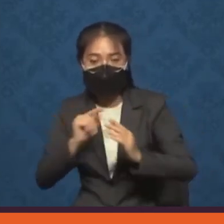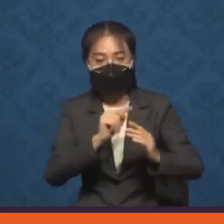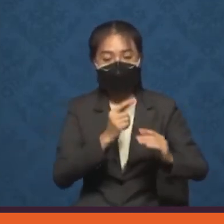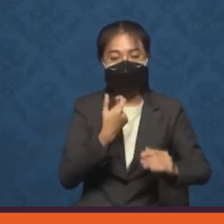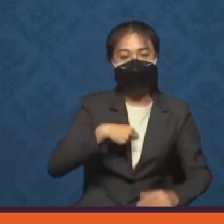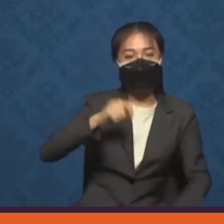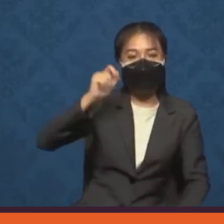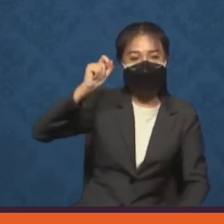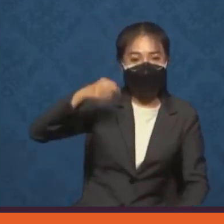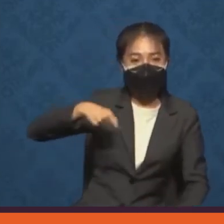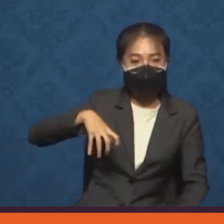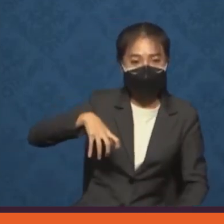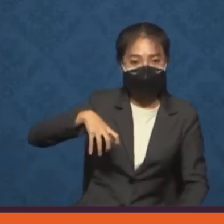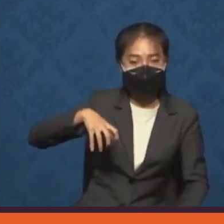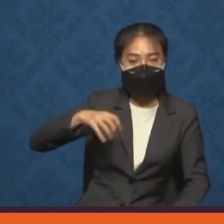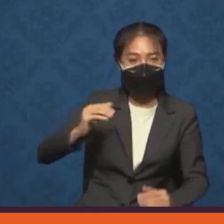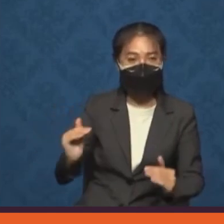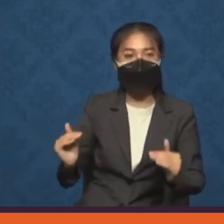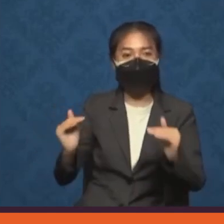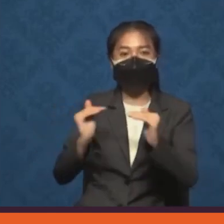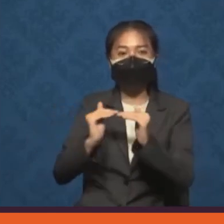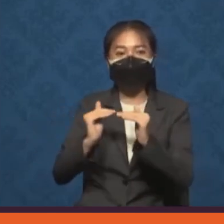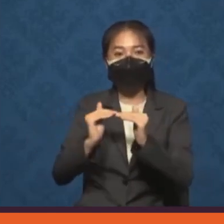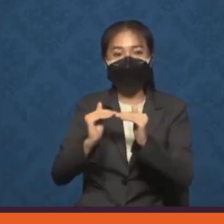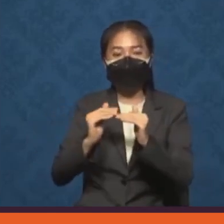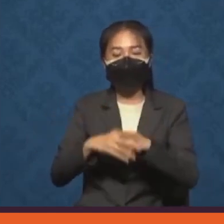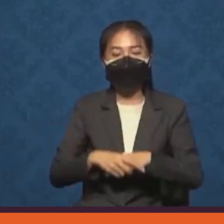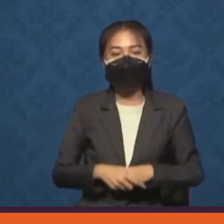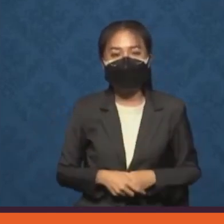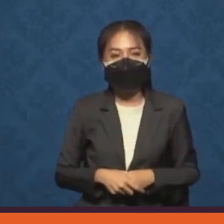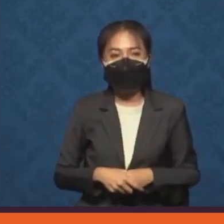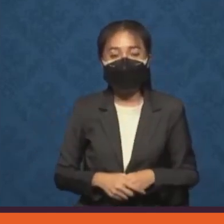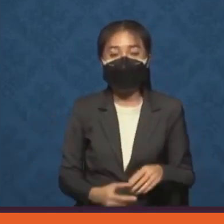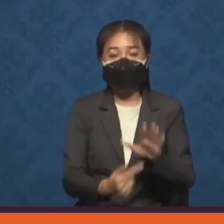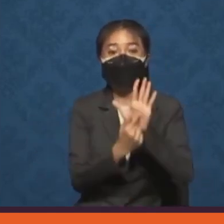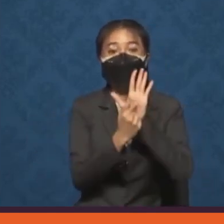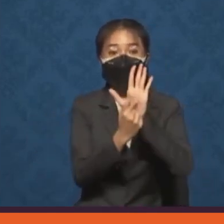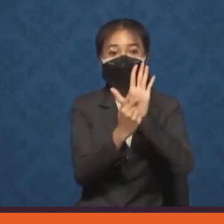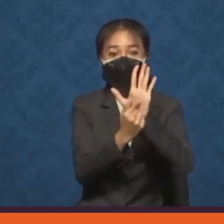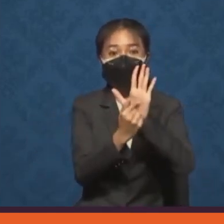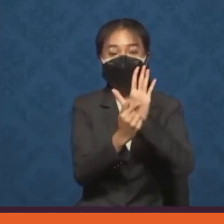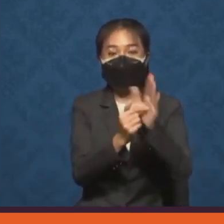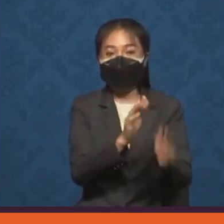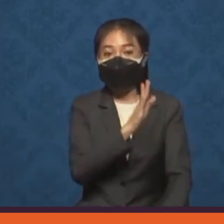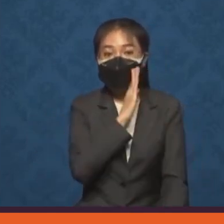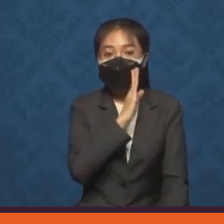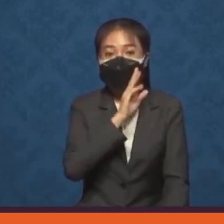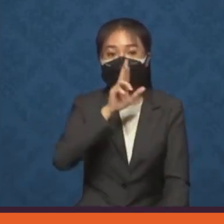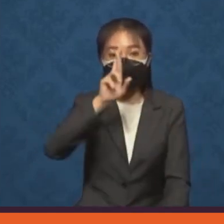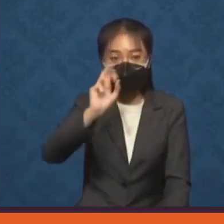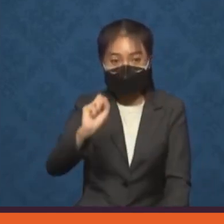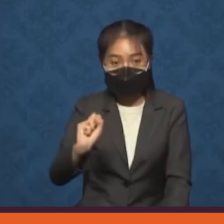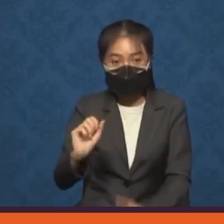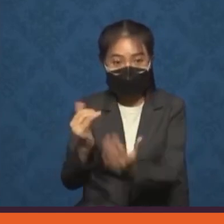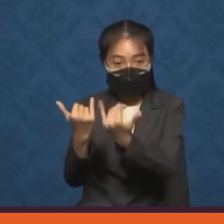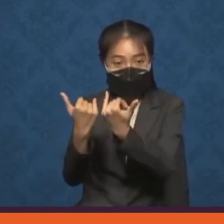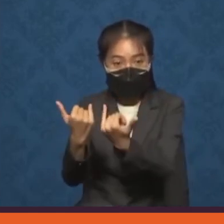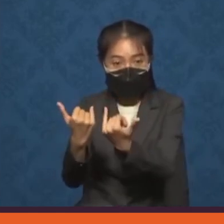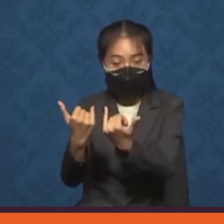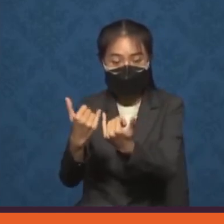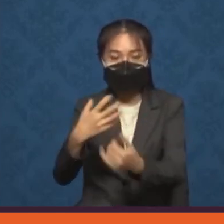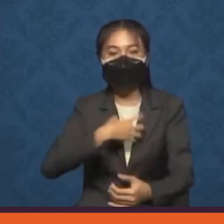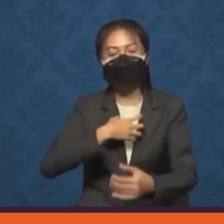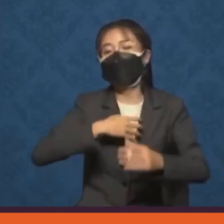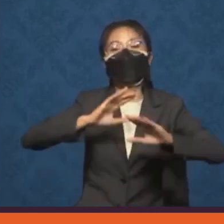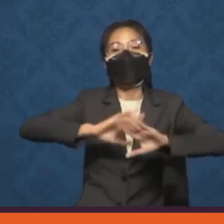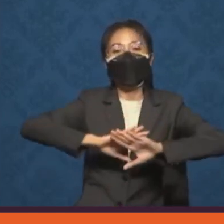ธรรมนูญที่รับจากรัฐธรรมนูญมาอีกทีหนึ่งผมยกตัวอย่างง่ายๆถ้ารัฐสภาแห่งนี้อยากจะแก้รัฐธรรมนูญยกเลิกศาลรัฐธรรม